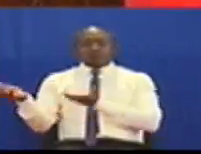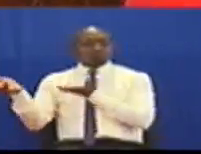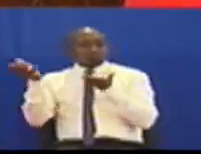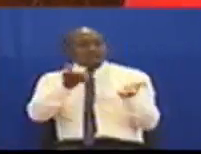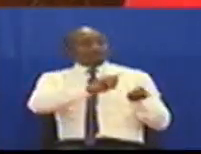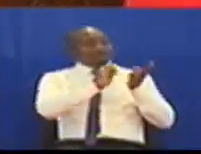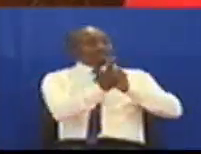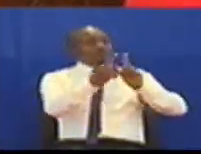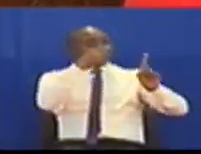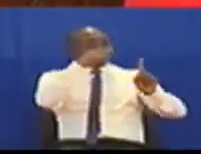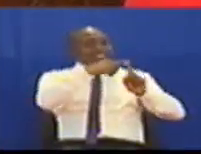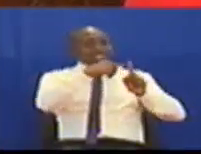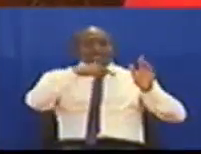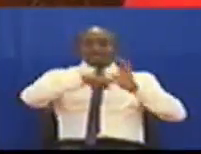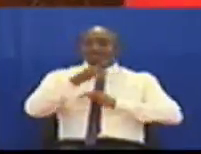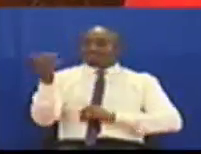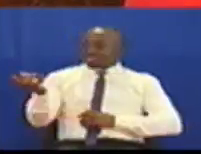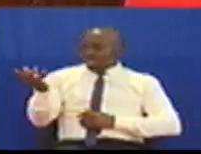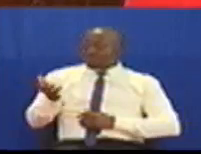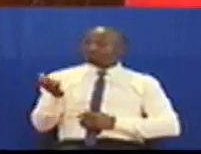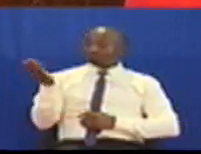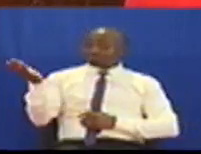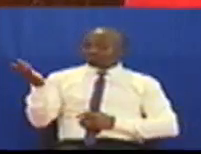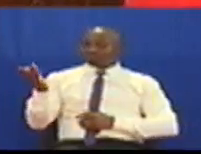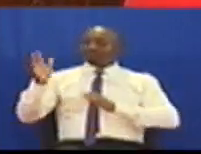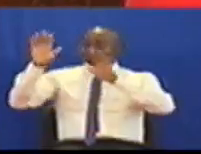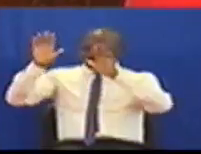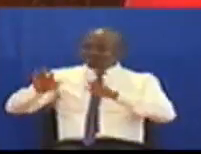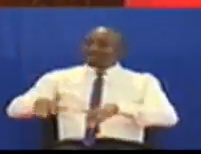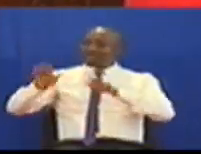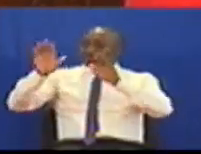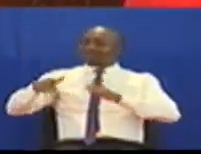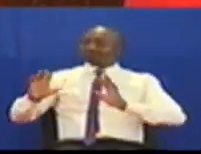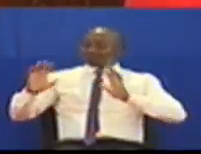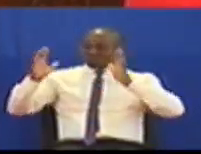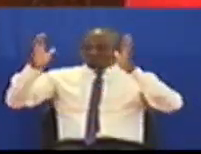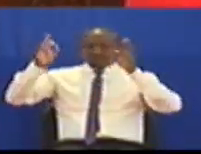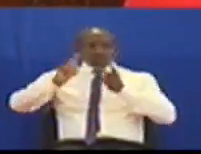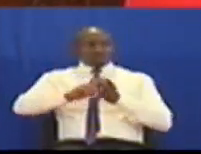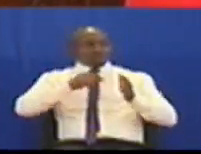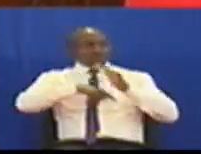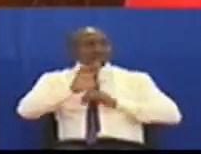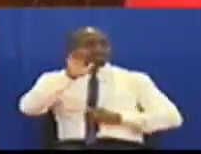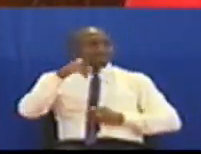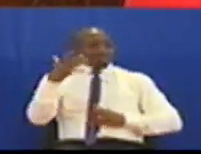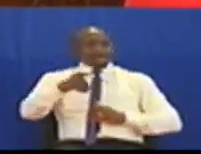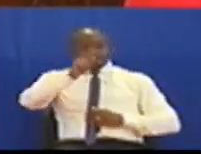mabadiliko chanya katika jamii ambayo wewe umeishi. Mheshimiwa Rais amekuwa katika kipindi cha miaka